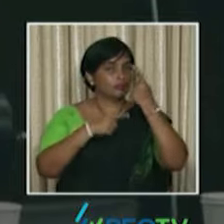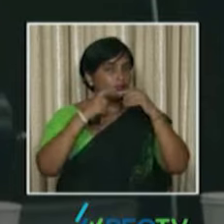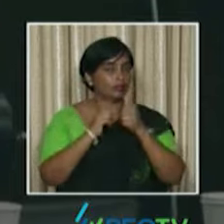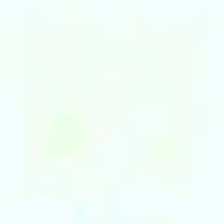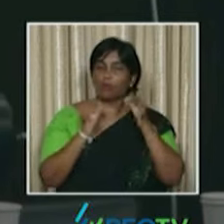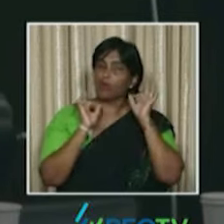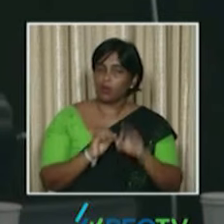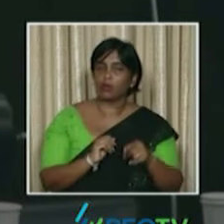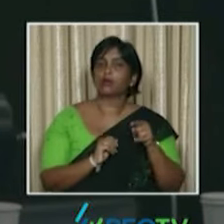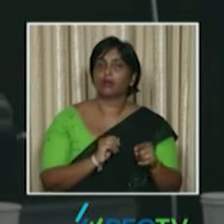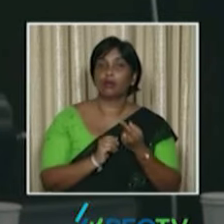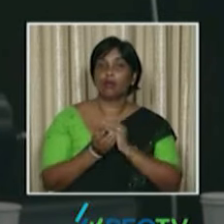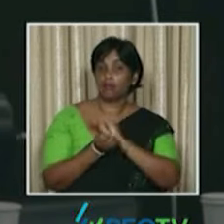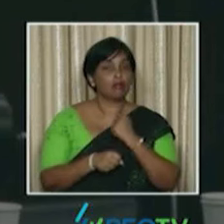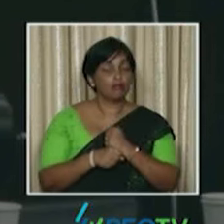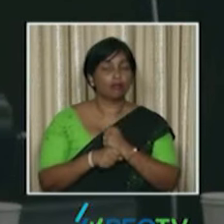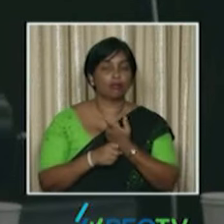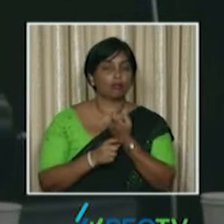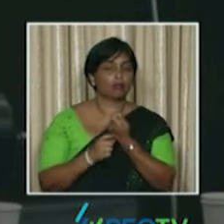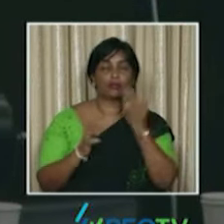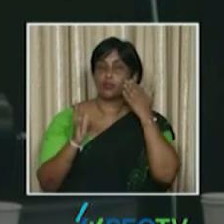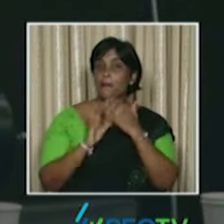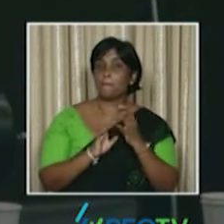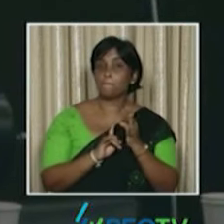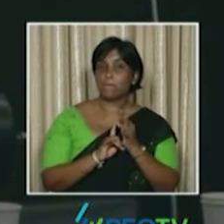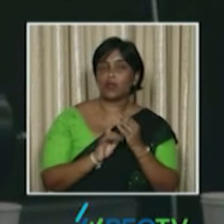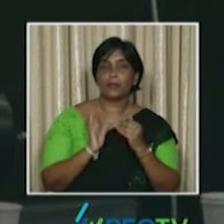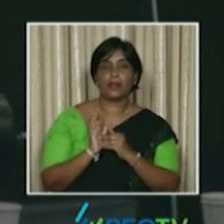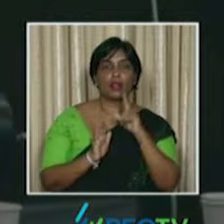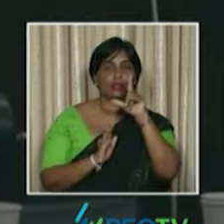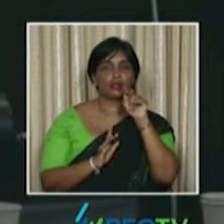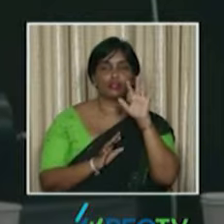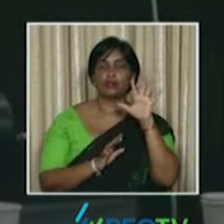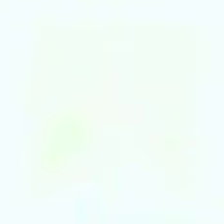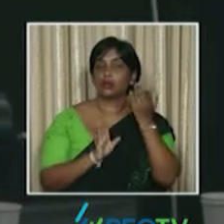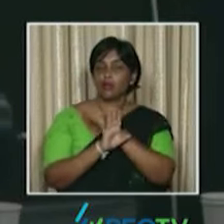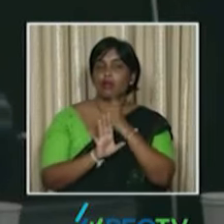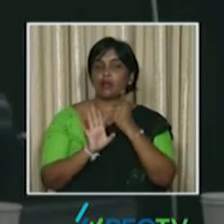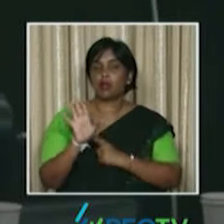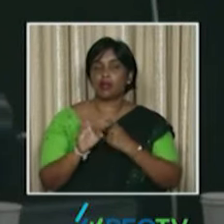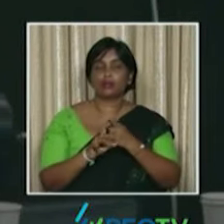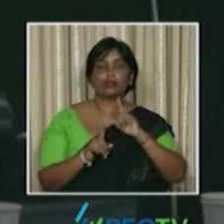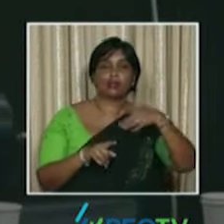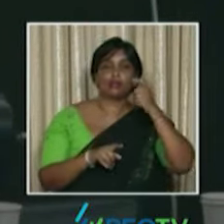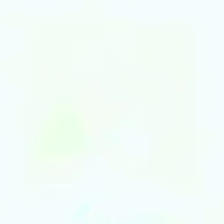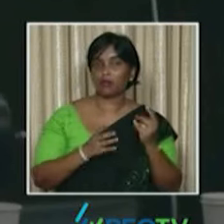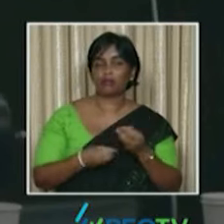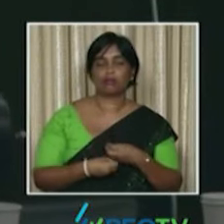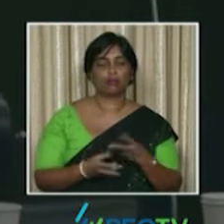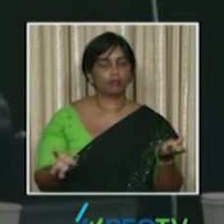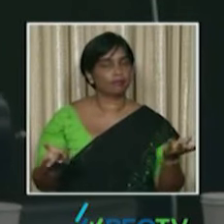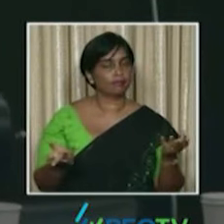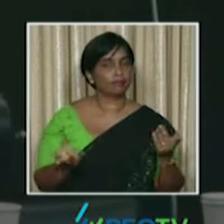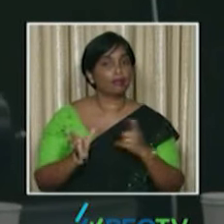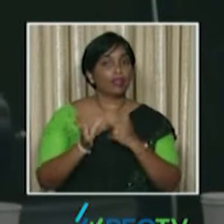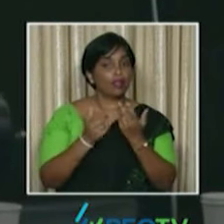අනුගමනය කිරීමෙන් තොරව අරමුදල සතුව වාහන දෙකක් පෞද්ගලික තක්සේරුව මත රුපියල් මිලියන 7.5 කර ඉකුතු වාර්ෂිකයේදී බාහිර පුද්ගලයන් වෙත විකුණා දැමිලා තිබෙනවා